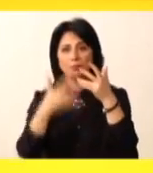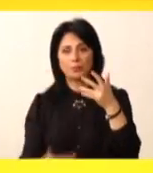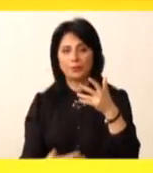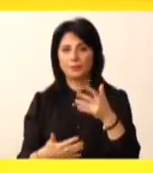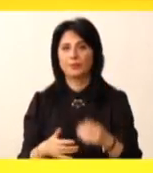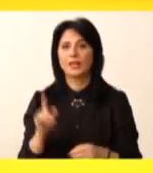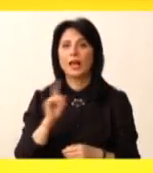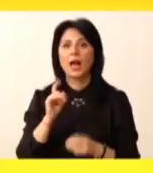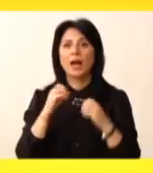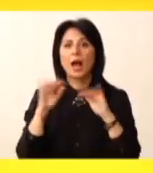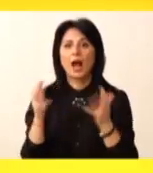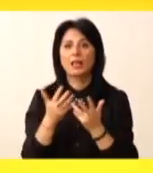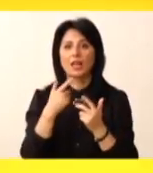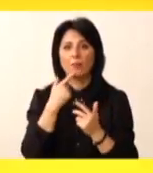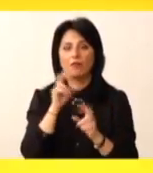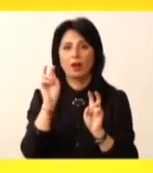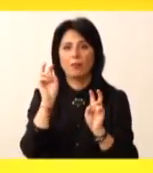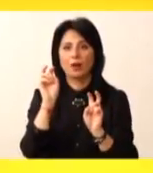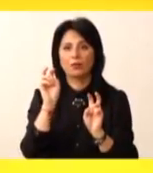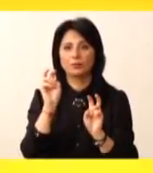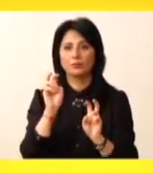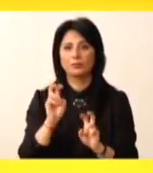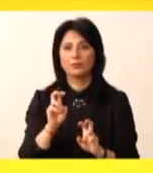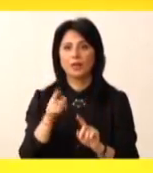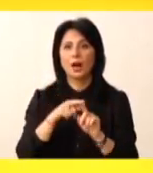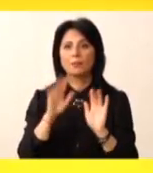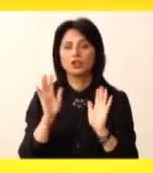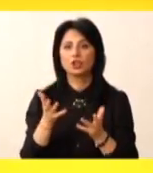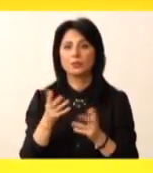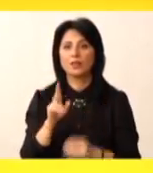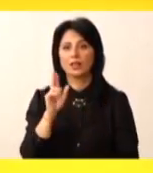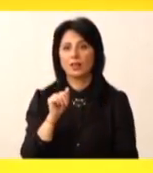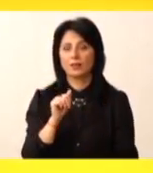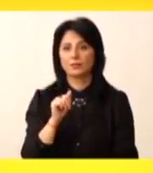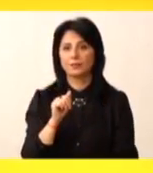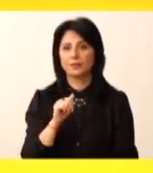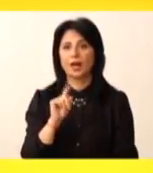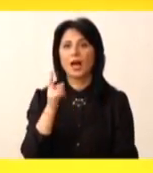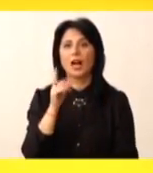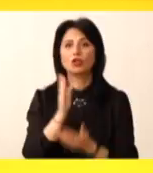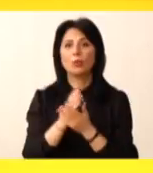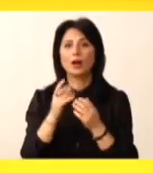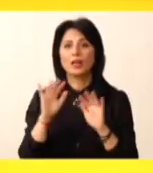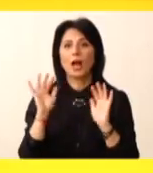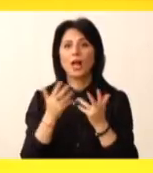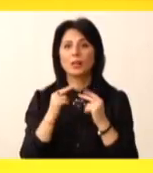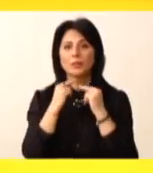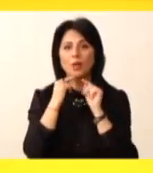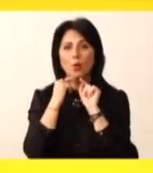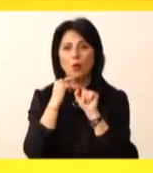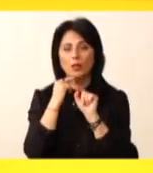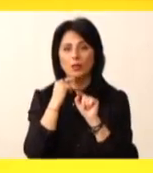დაავადებებთან. რა ანთებაზე ვლაპარაკობთ ამ შემთხვევაში და რატომ არის ეს ანთება ასე